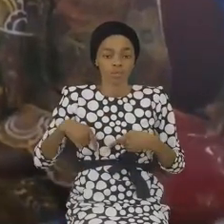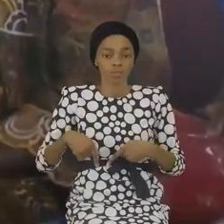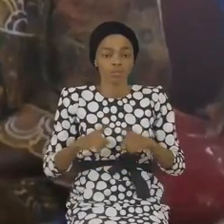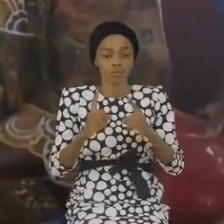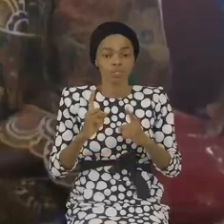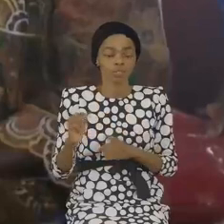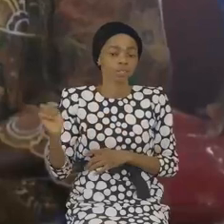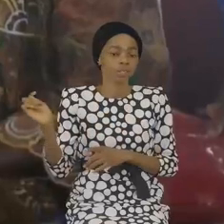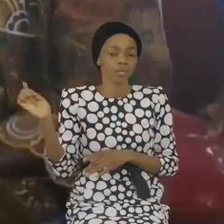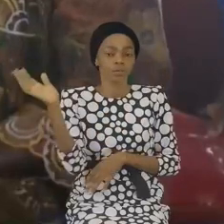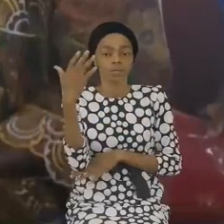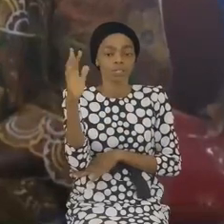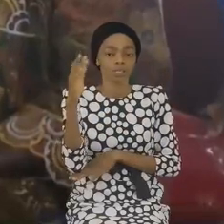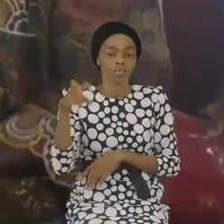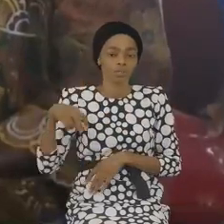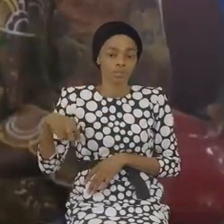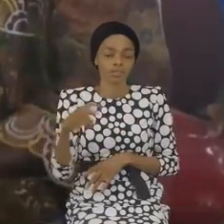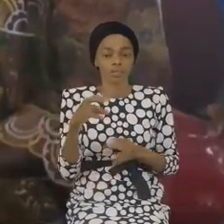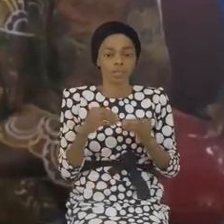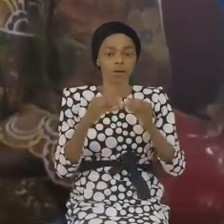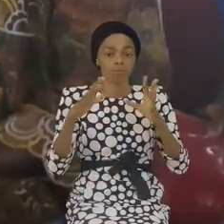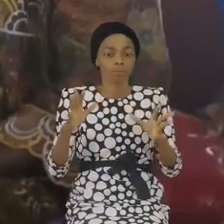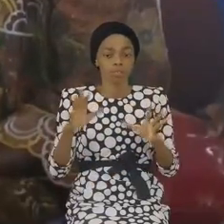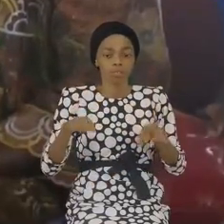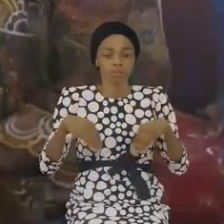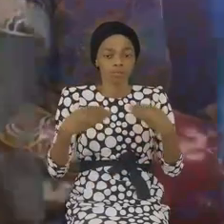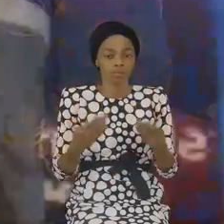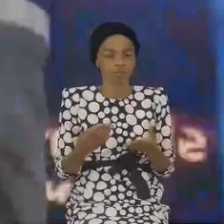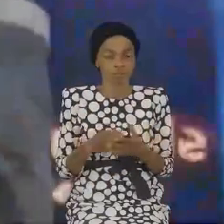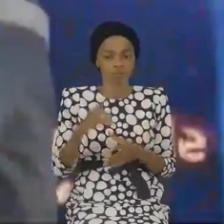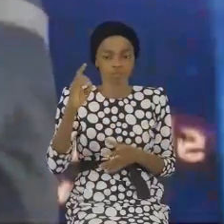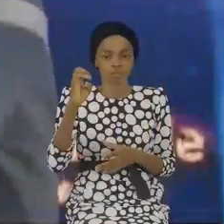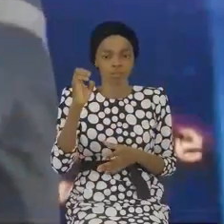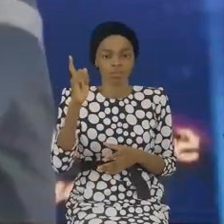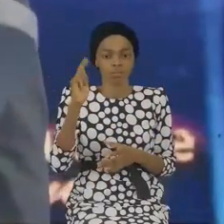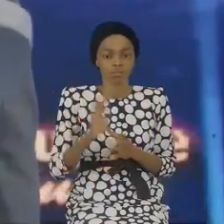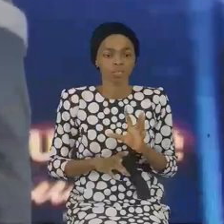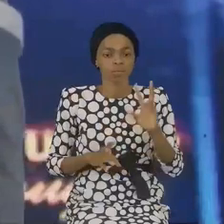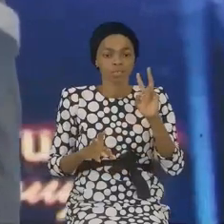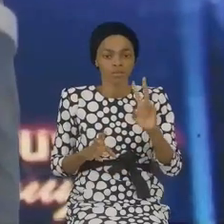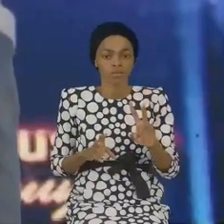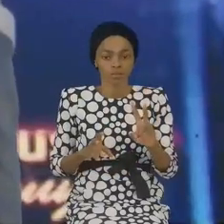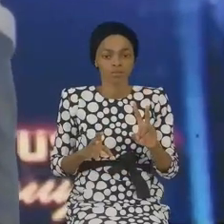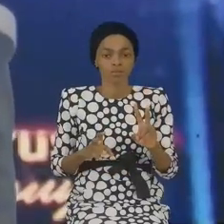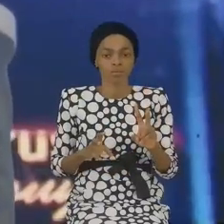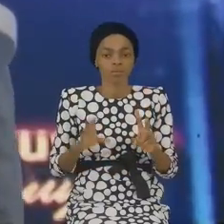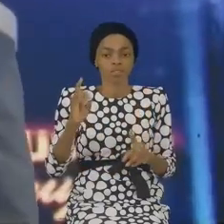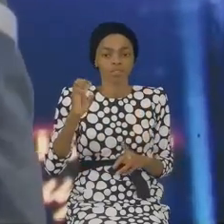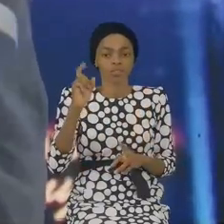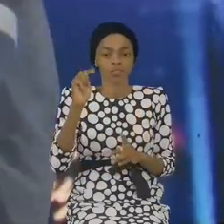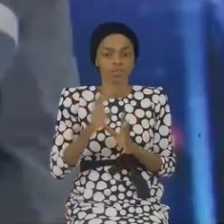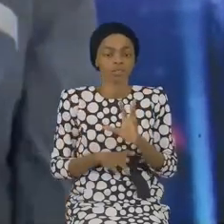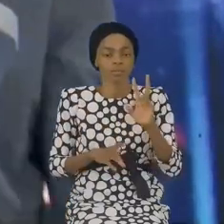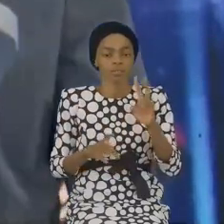désert. La provision abondante lors de la traversée du désert. Deutéronome 2,